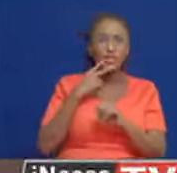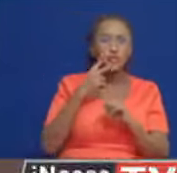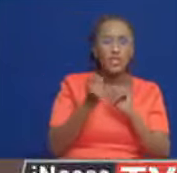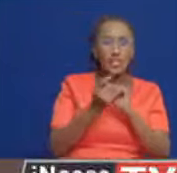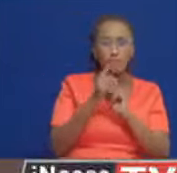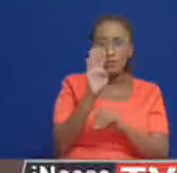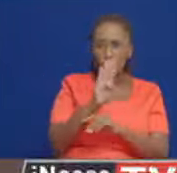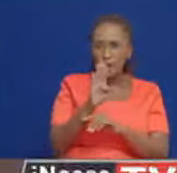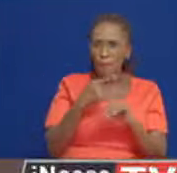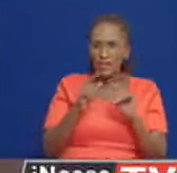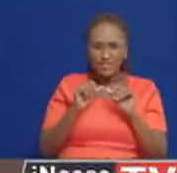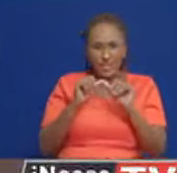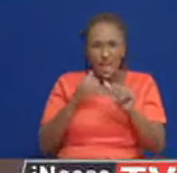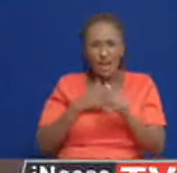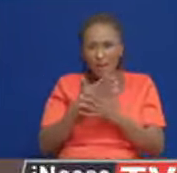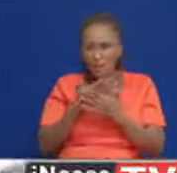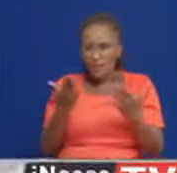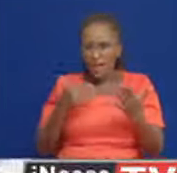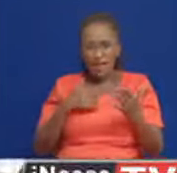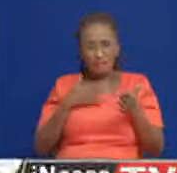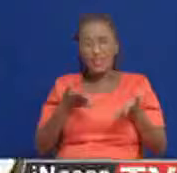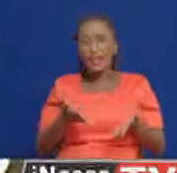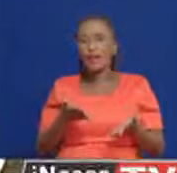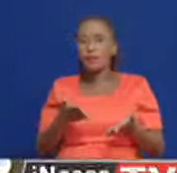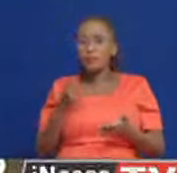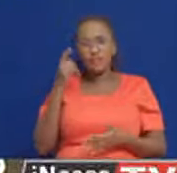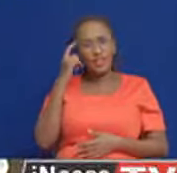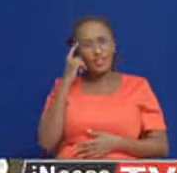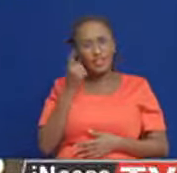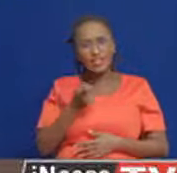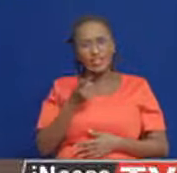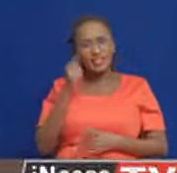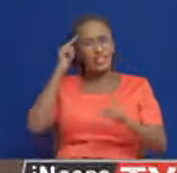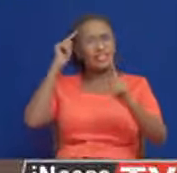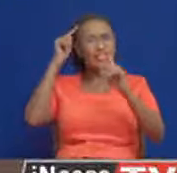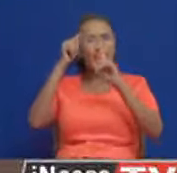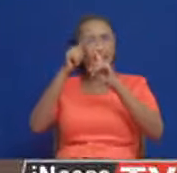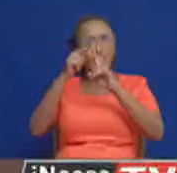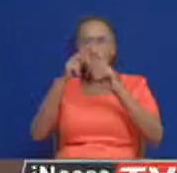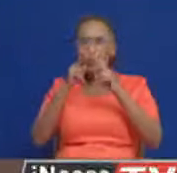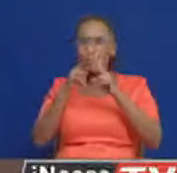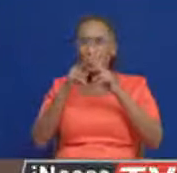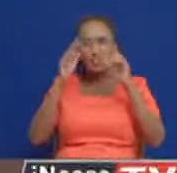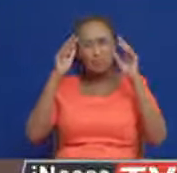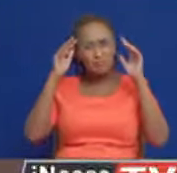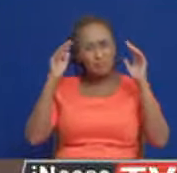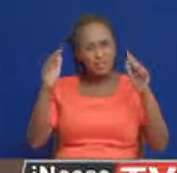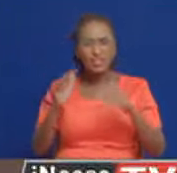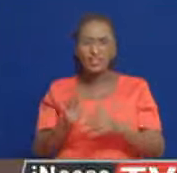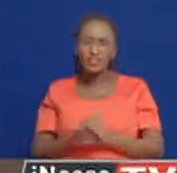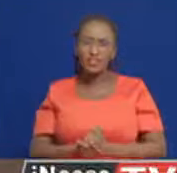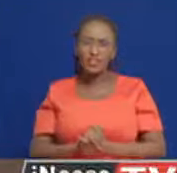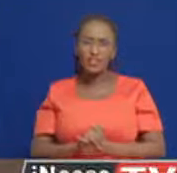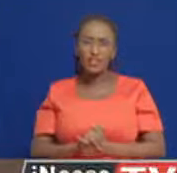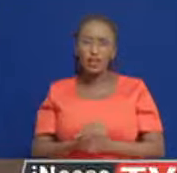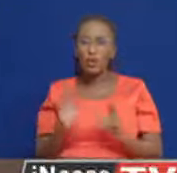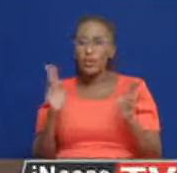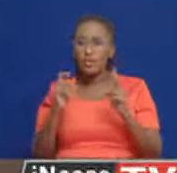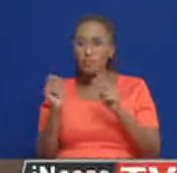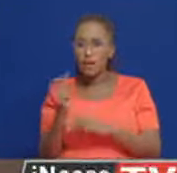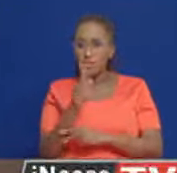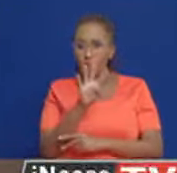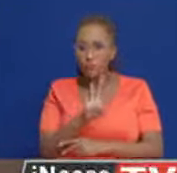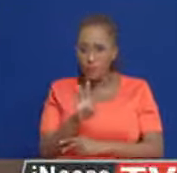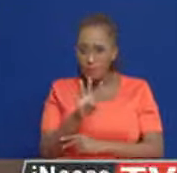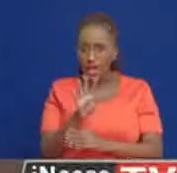na tarakimu ambazo tuko nazo sasa, hiyo target imekuwa missed as of April already,